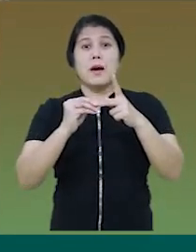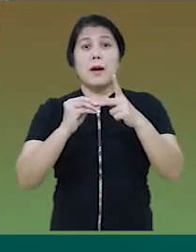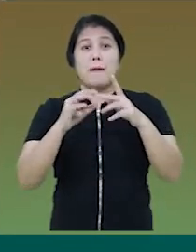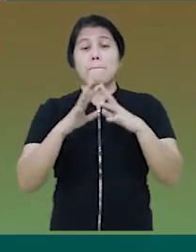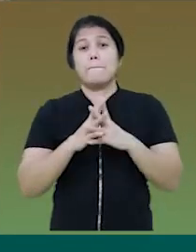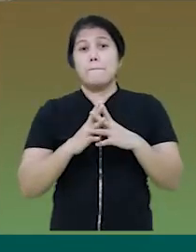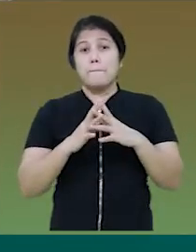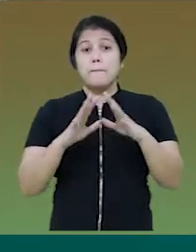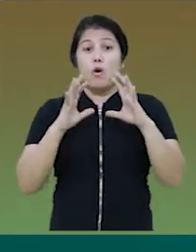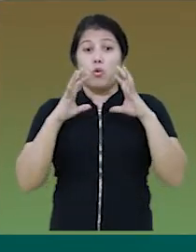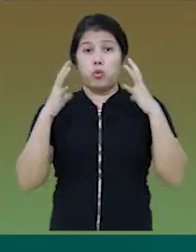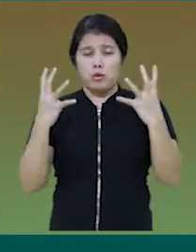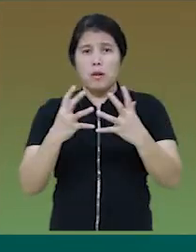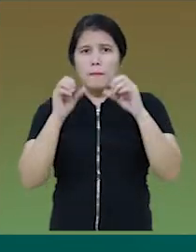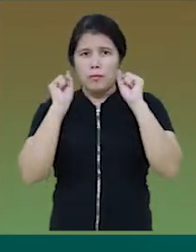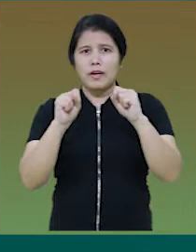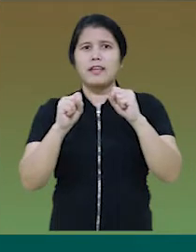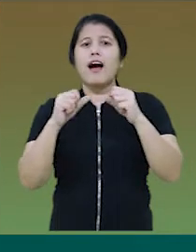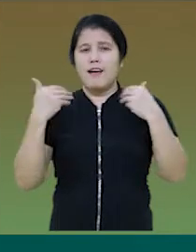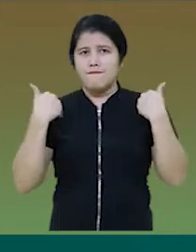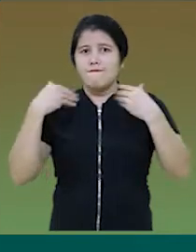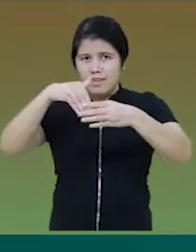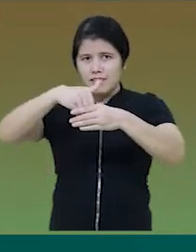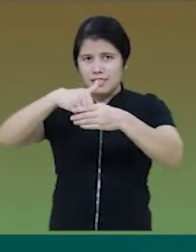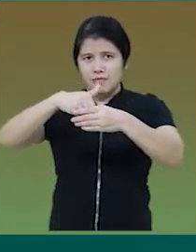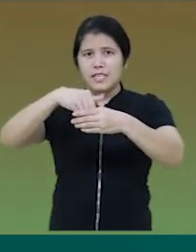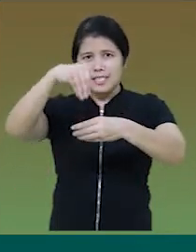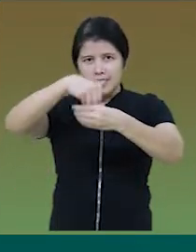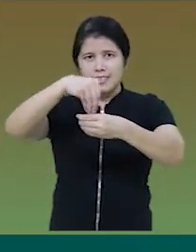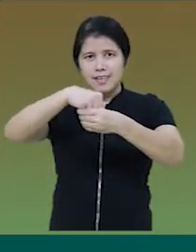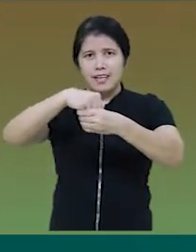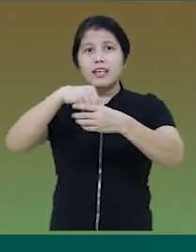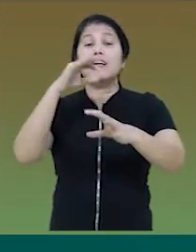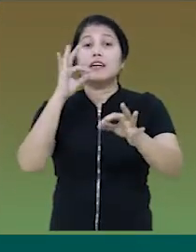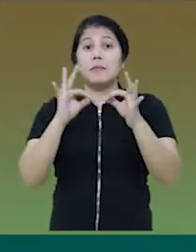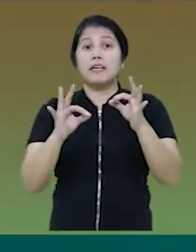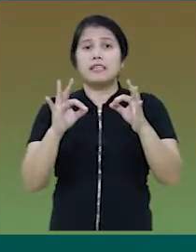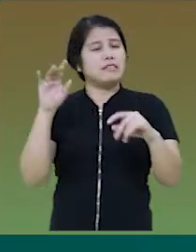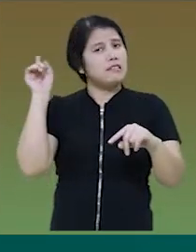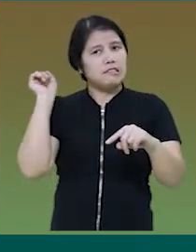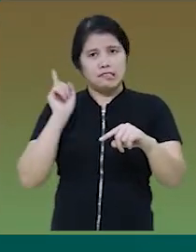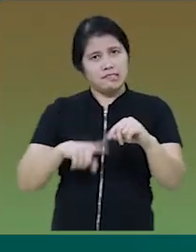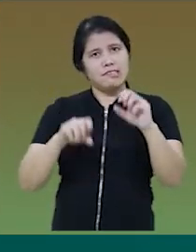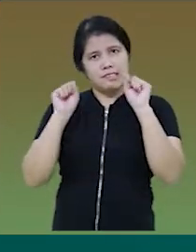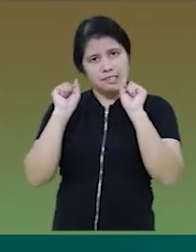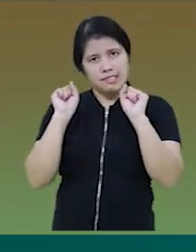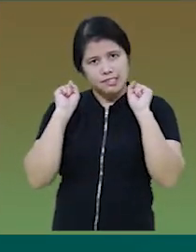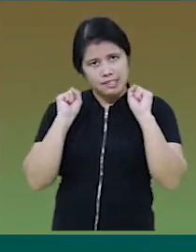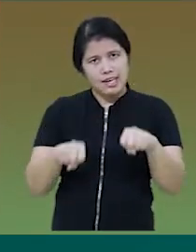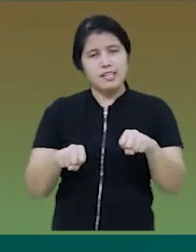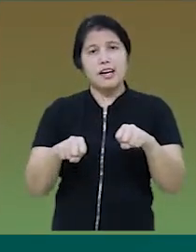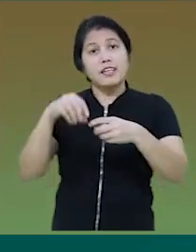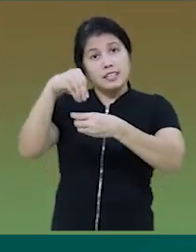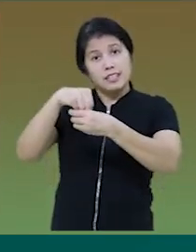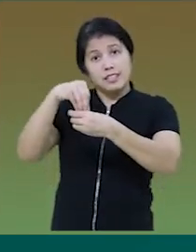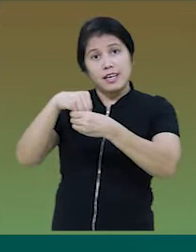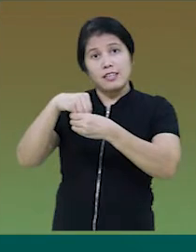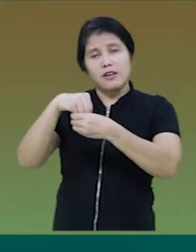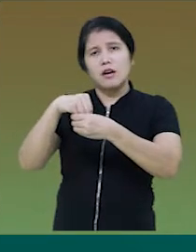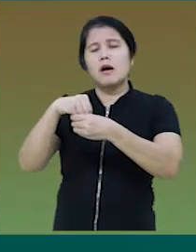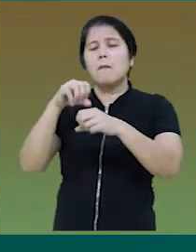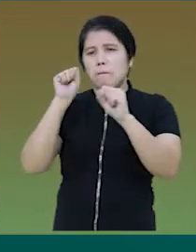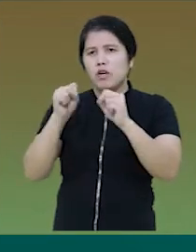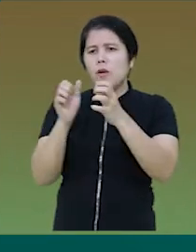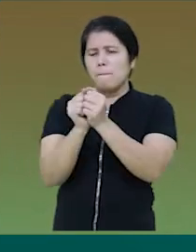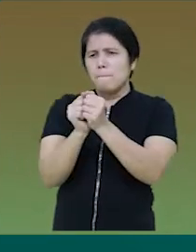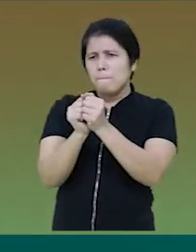may espasyo pa po ang gas na maaari nitong okupahan. At kapag po hindi na kaya ng balloon ang hangin o gas sa loob